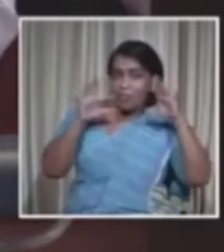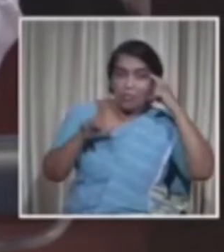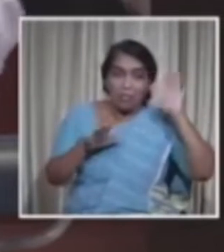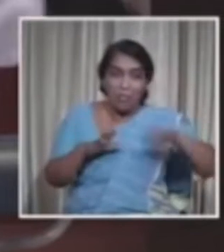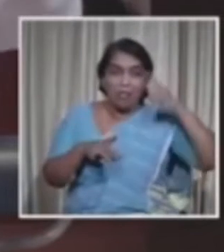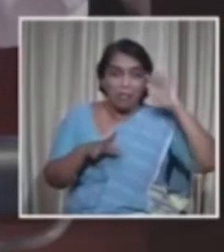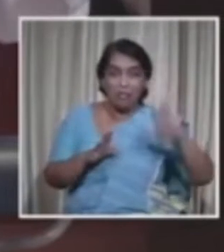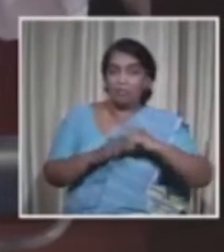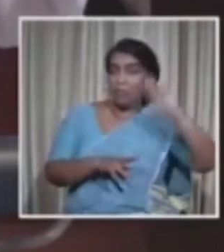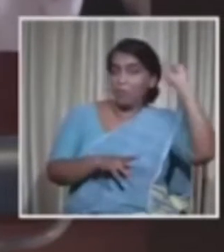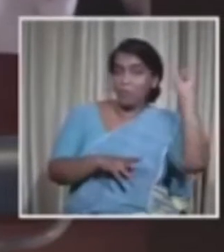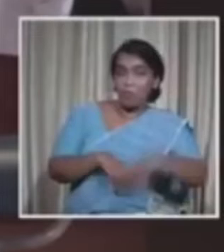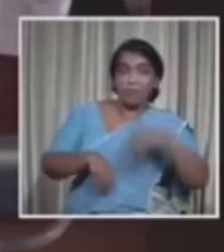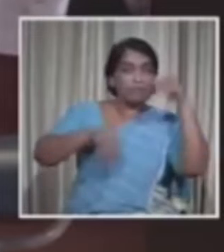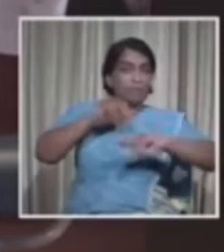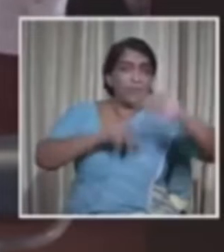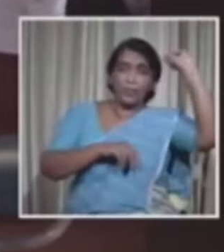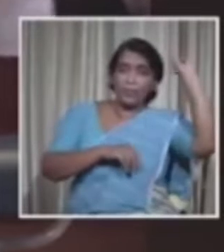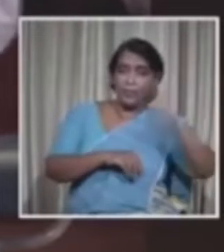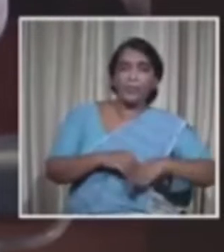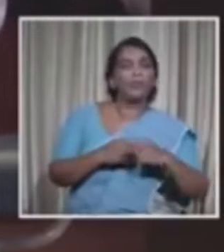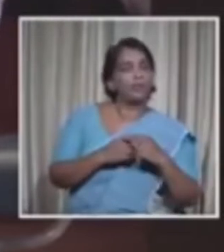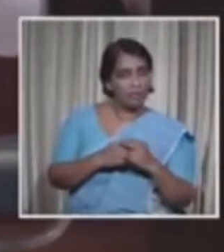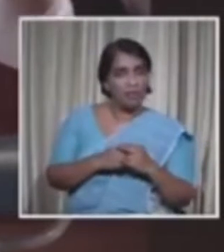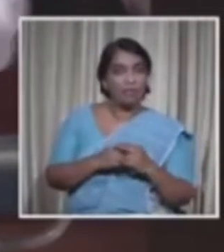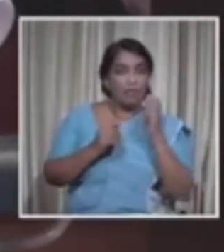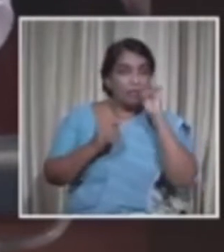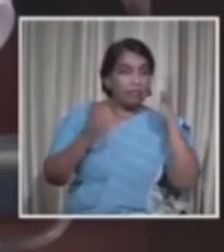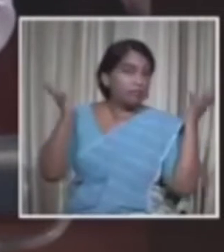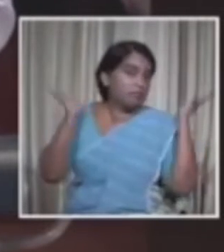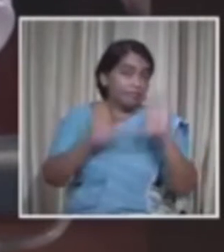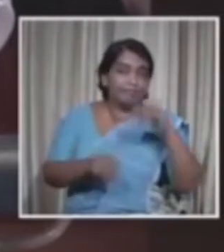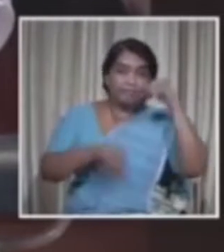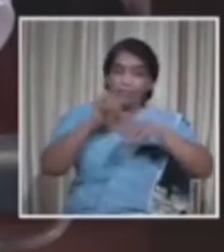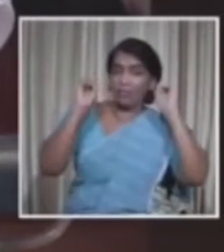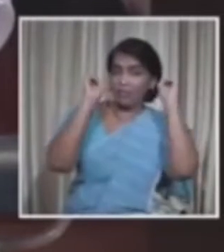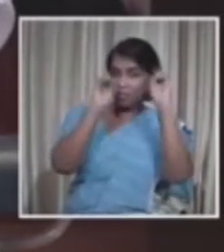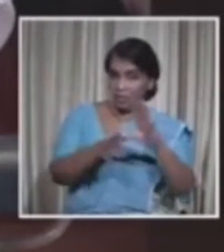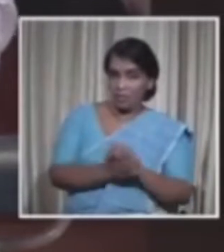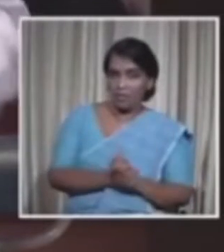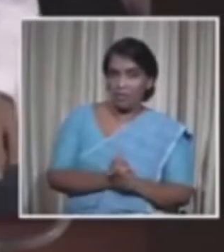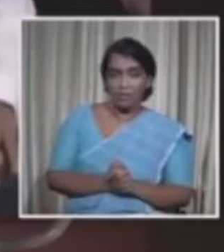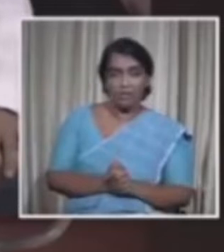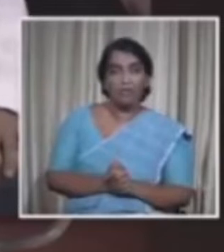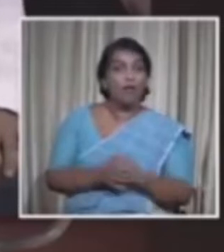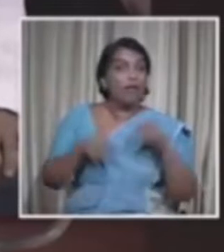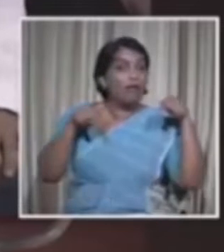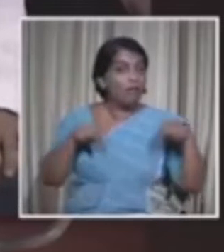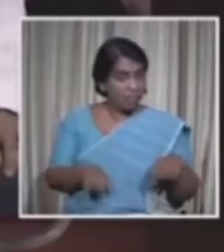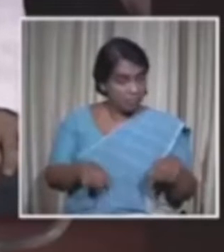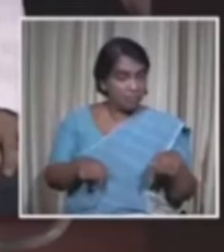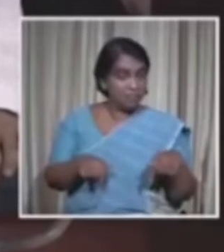அவர் மேலும் கூறியவை வருமாறு. மக்களின் எழுச்சியை கட்டுப்படுத்துவதற்கு அவசரகால சட்டம் பிறப்பிக்கப்பட்டது,